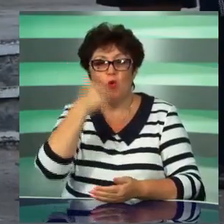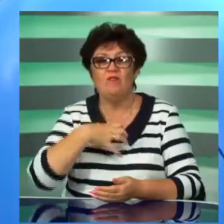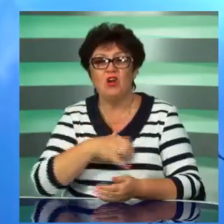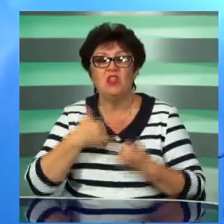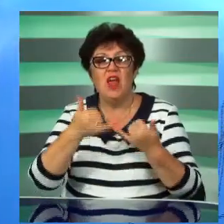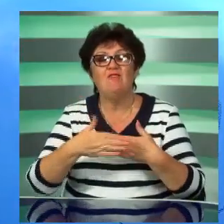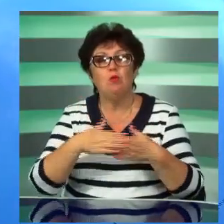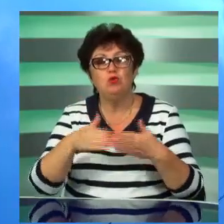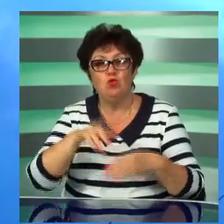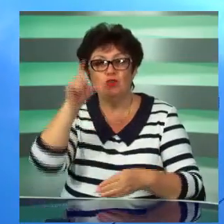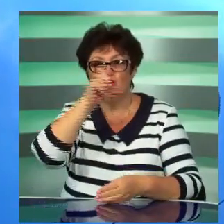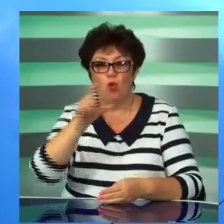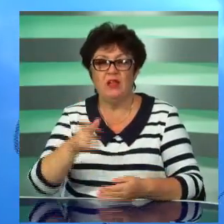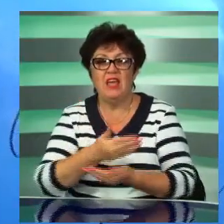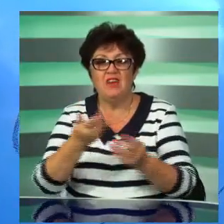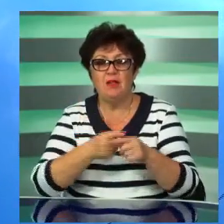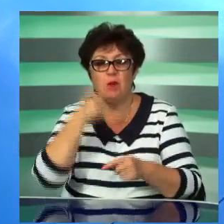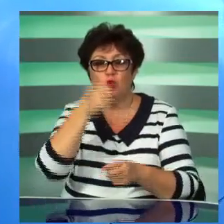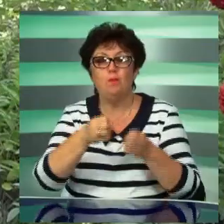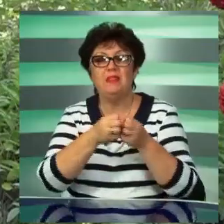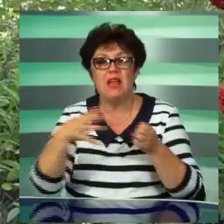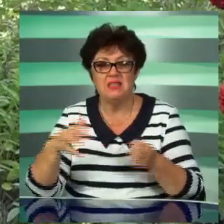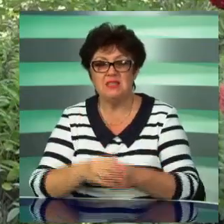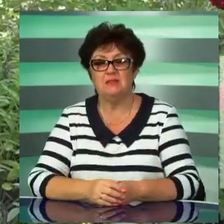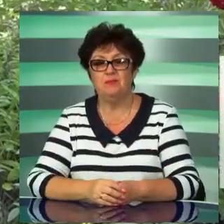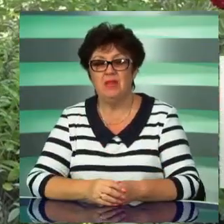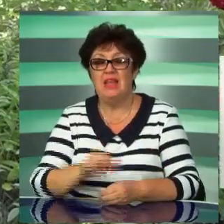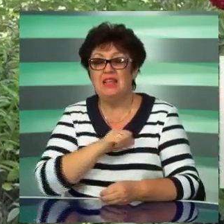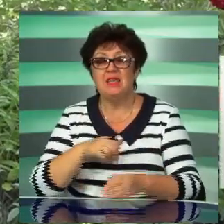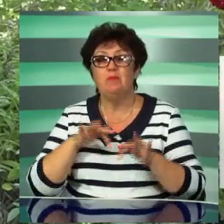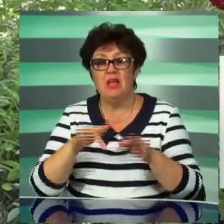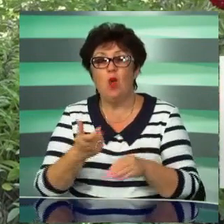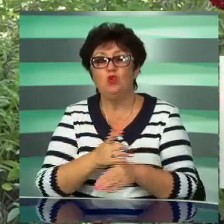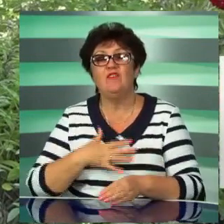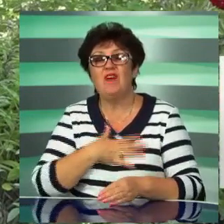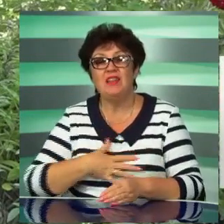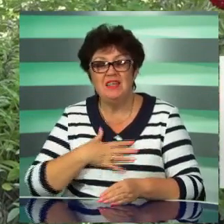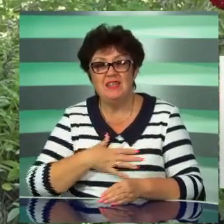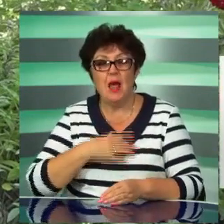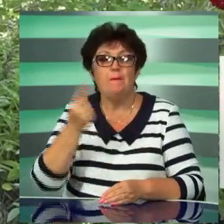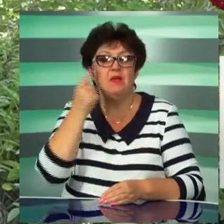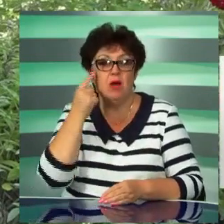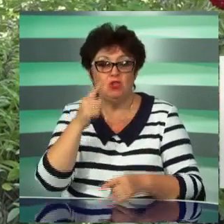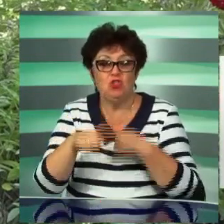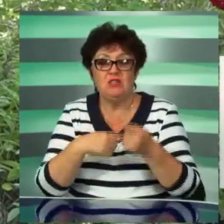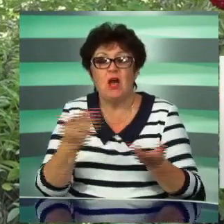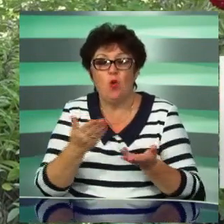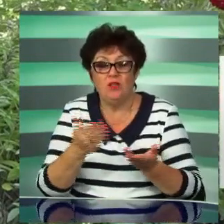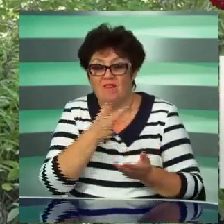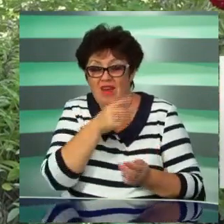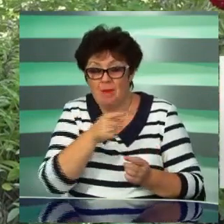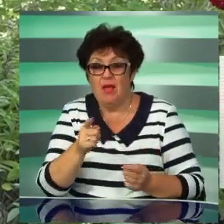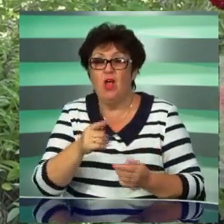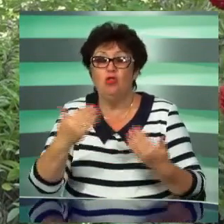и для выпускников школы. Их в этом году 15. Но на самом деле это очень волнительно, так как ты понимаешь, что через год у тебя начнется